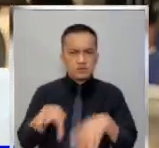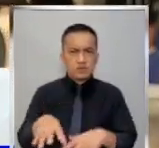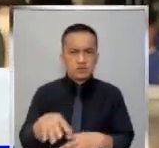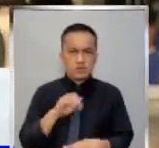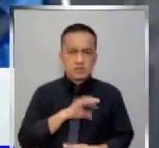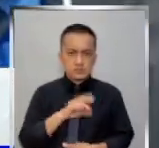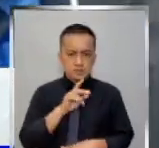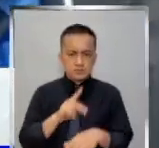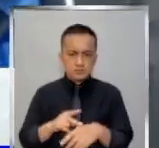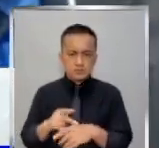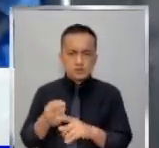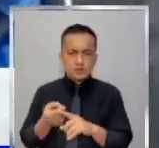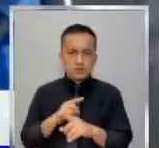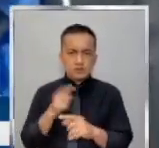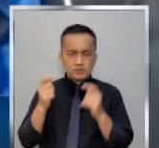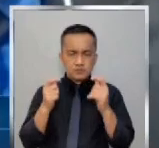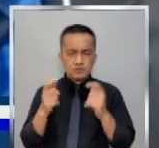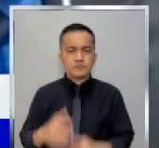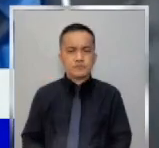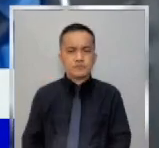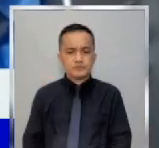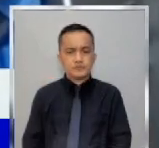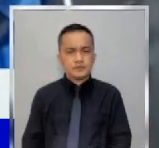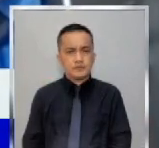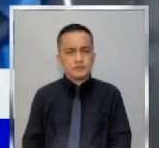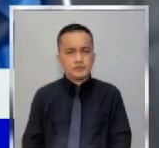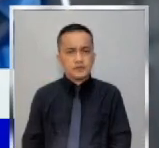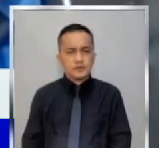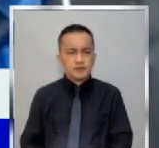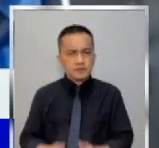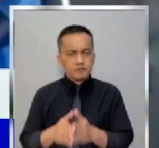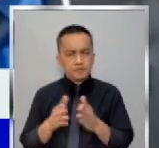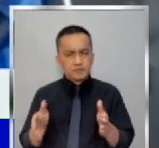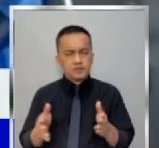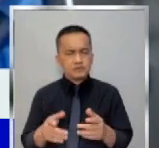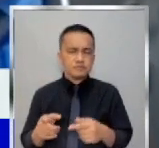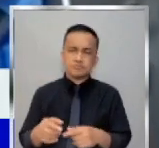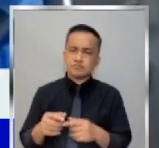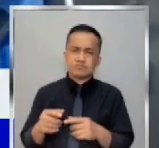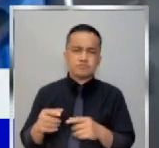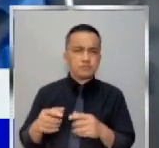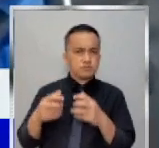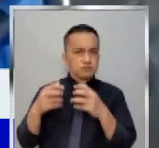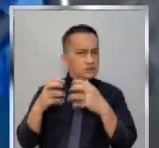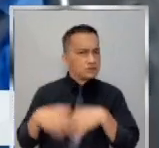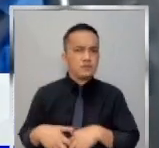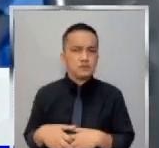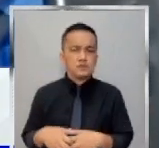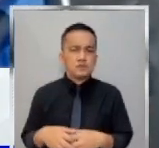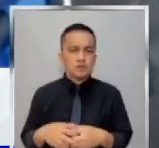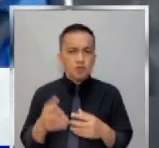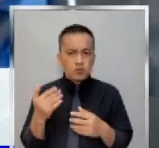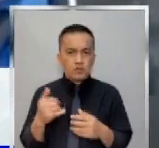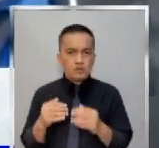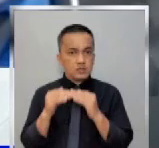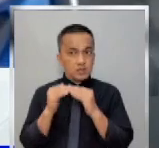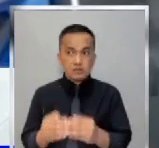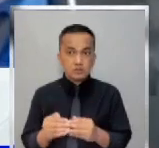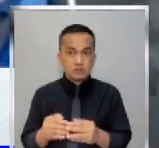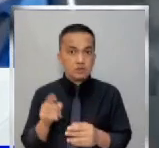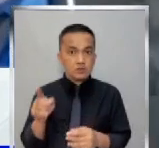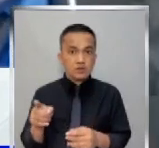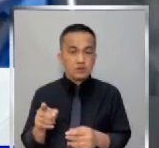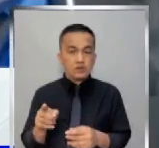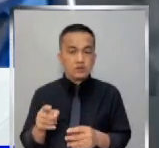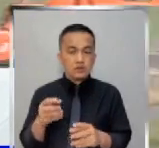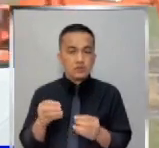sa turismo. This is a major growth driver yan going forward, yung tourism. Kasi na-lockdown sila yung isa sa pinakatinamaan